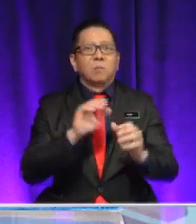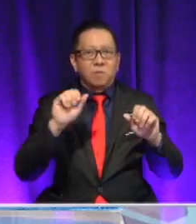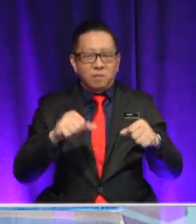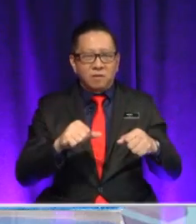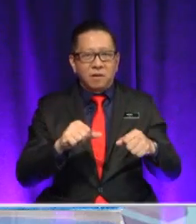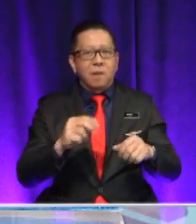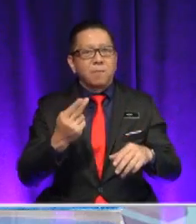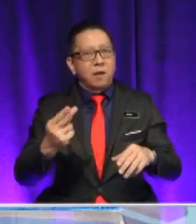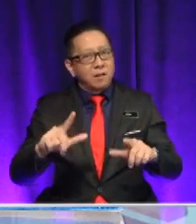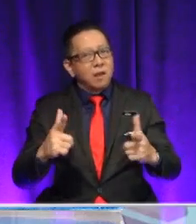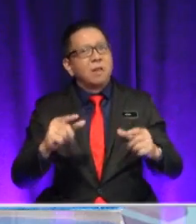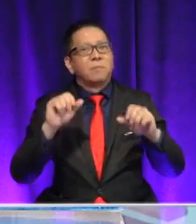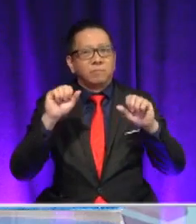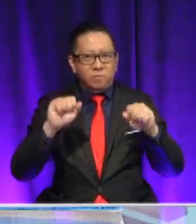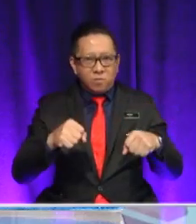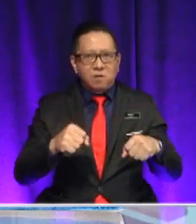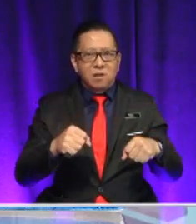karya pendidikan seni